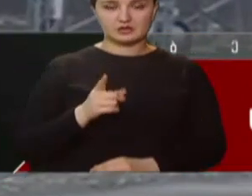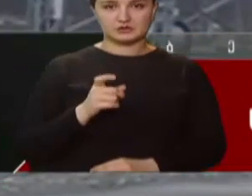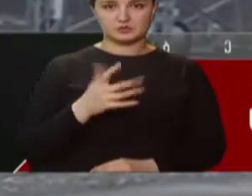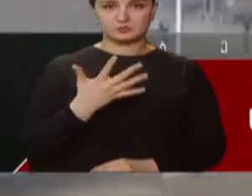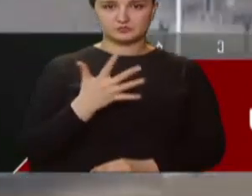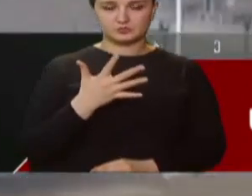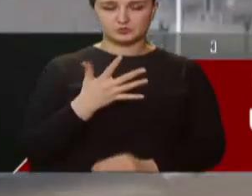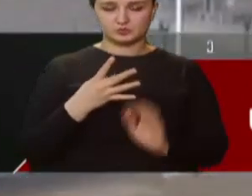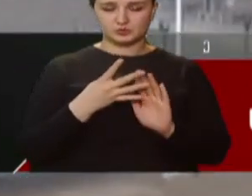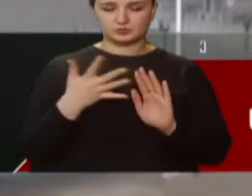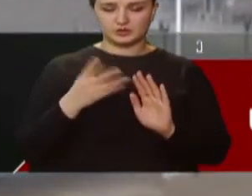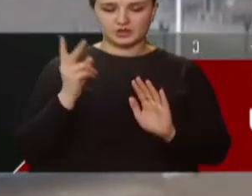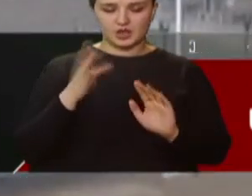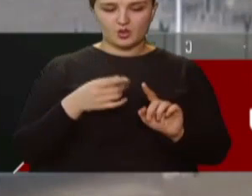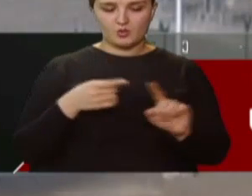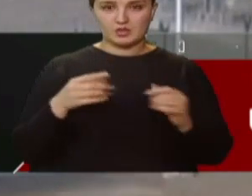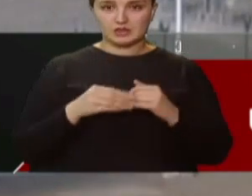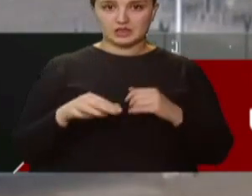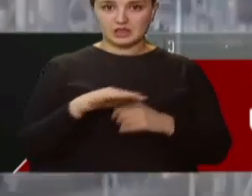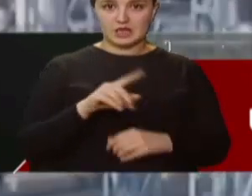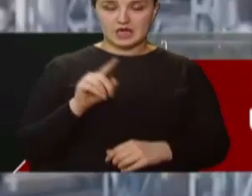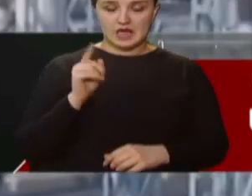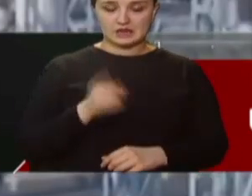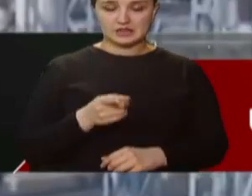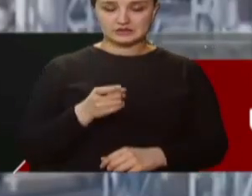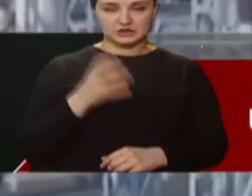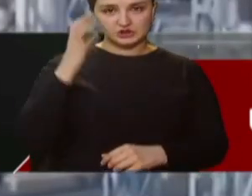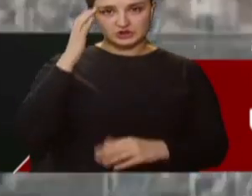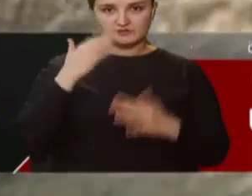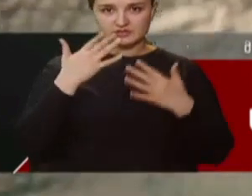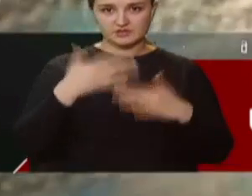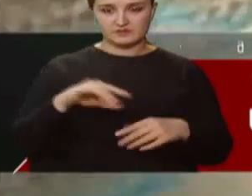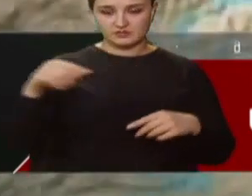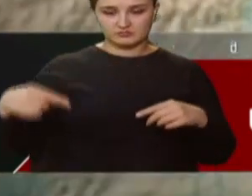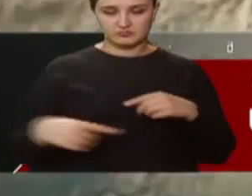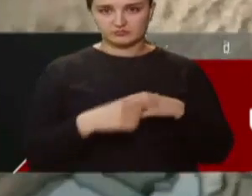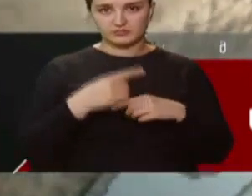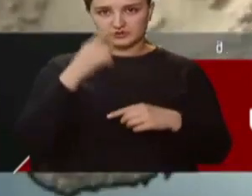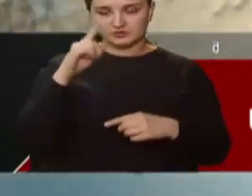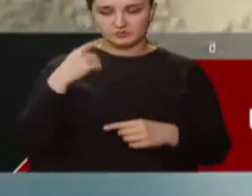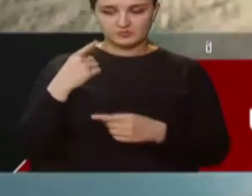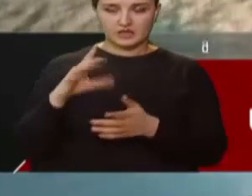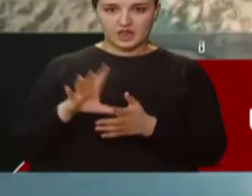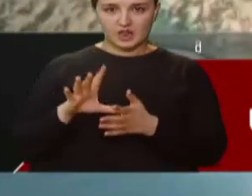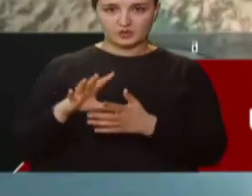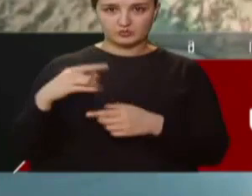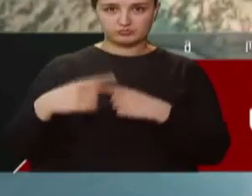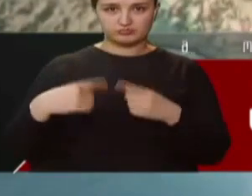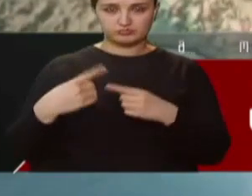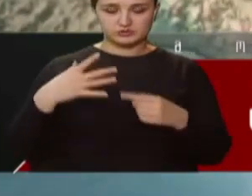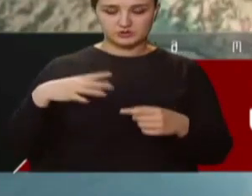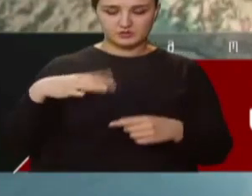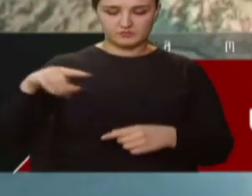რომლის 95 კილომეტრი ხმელეთზე, 1100 კილომეტრი კი შავი ზღვის ფსკერზე გაივლის. აზერბაიჯანიდან წამოსულ ელექტროენერგიას საქართველოს